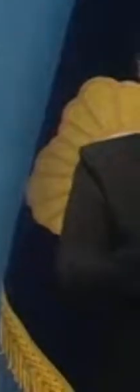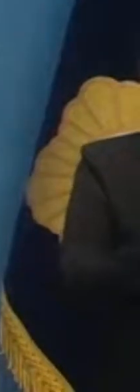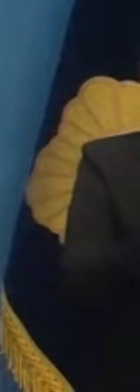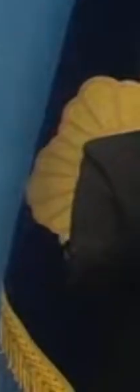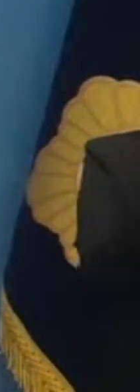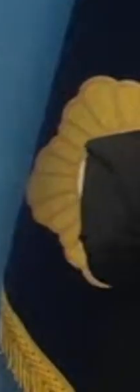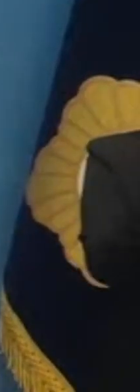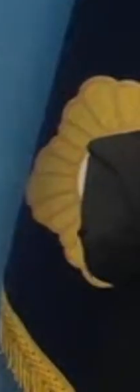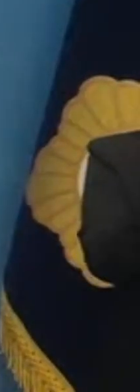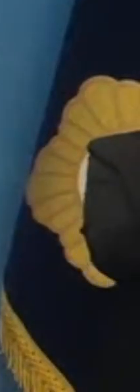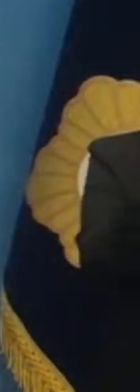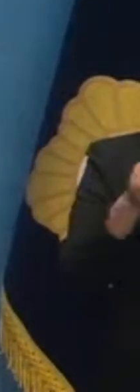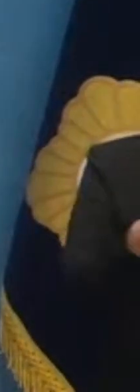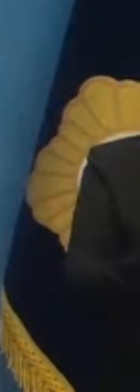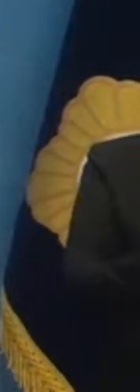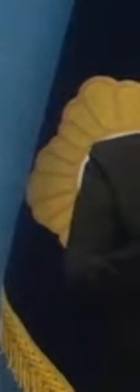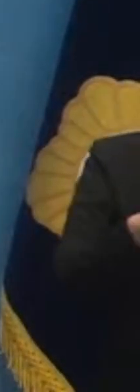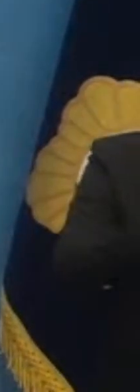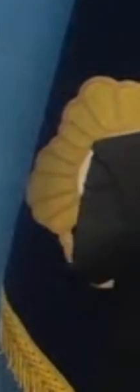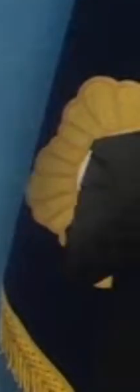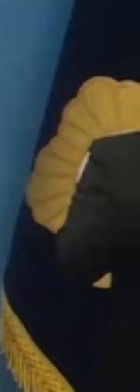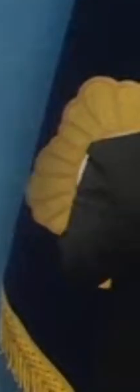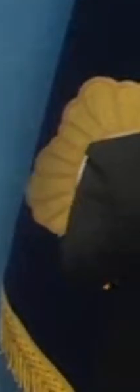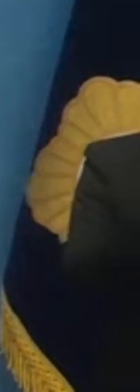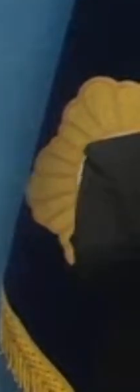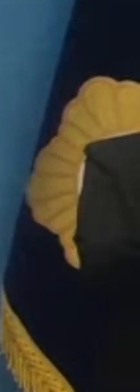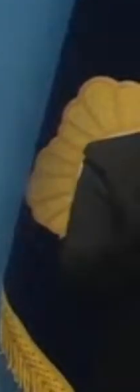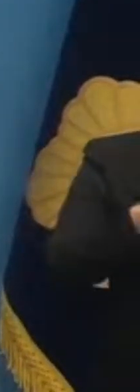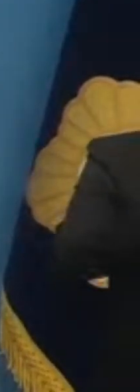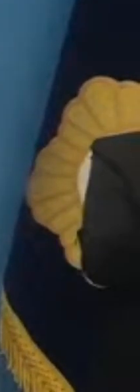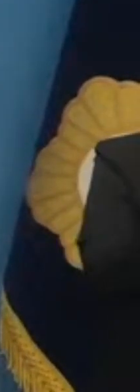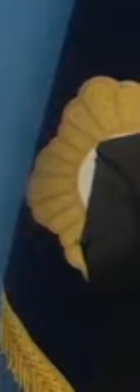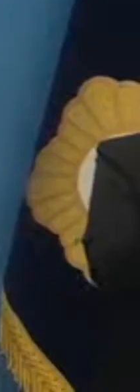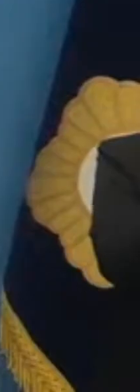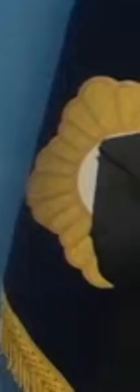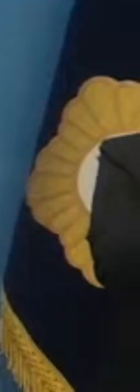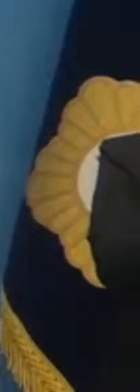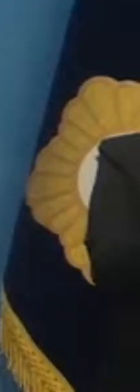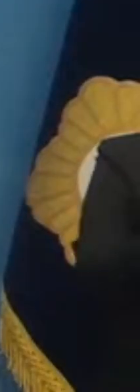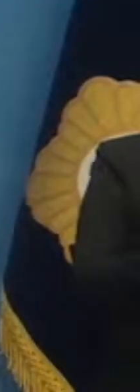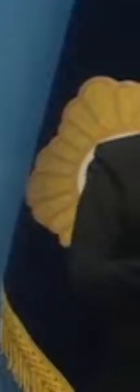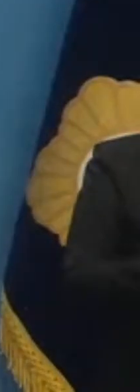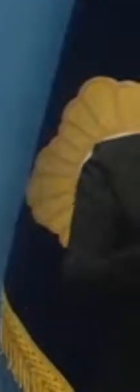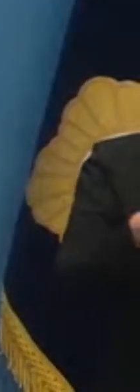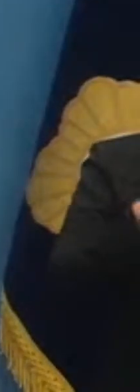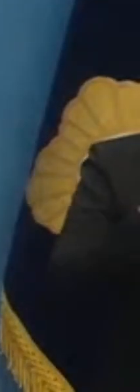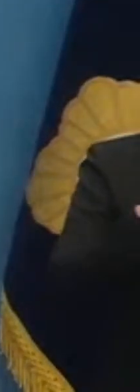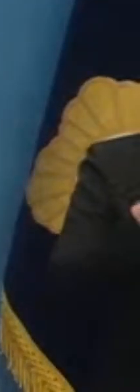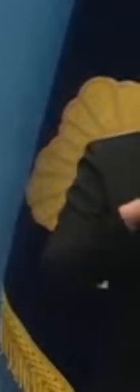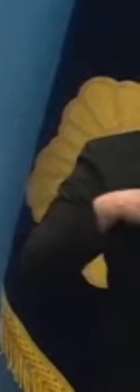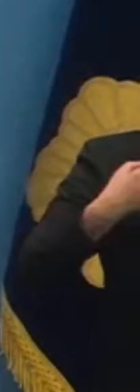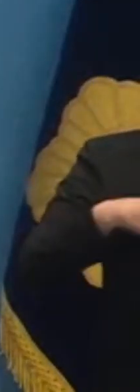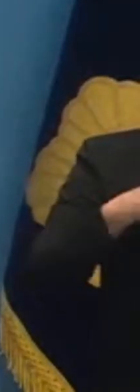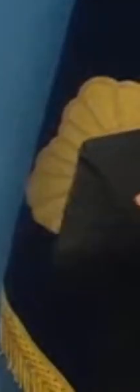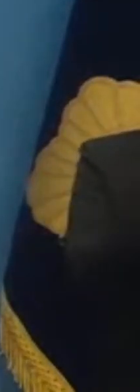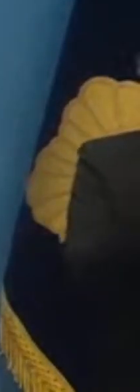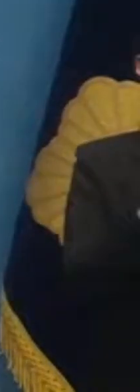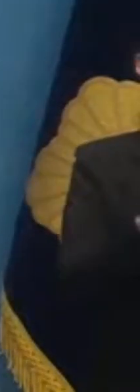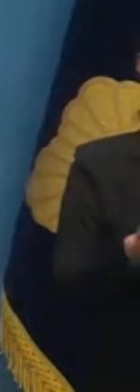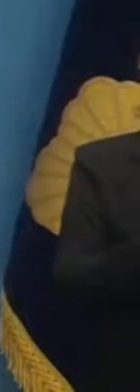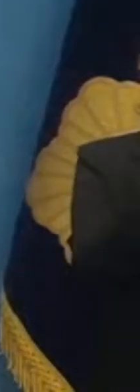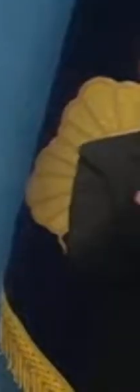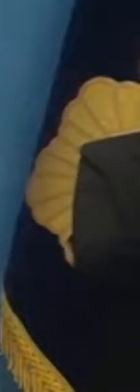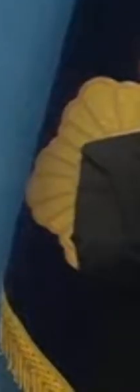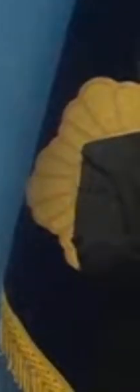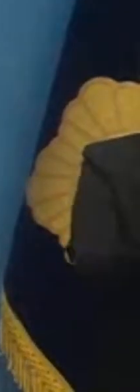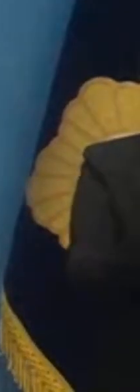선동 부정선거론 집회에 지속적으로 참여해온 윤어게인 구성원의 조작된 제작 그림을